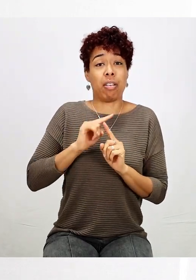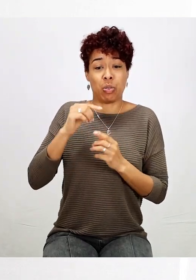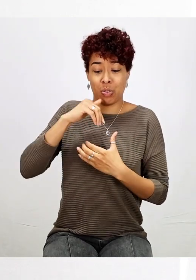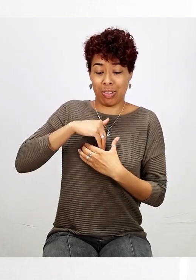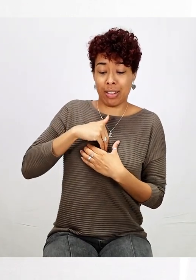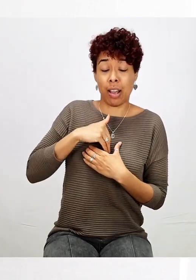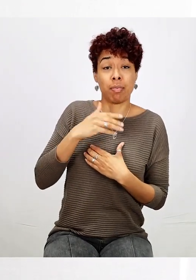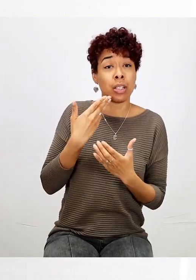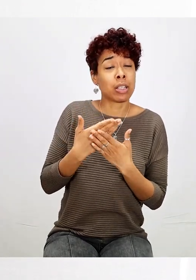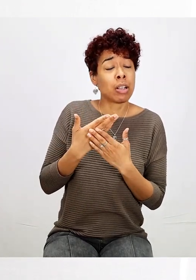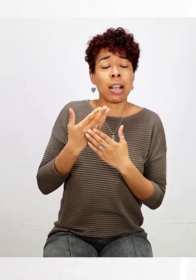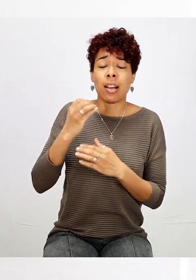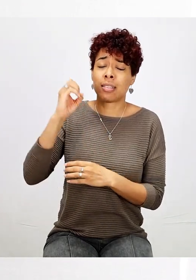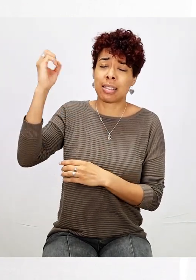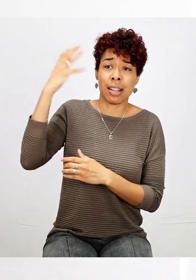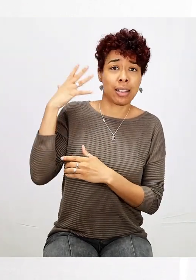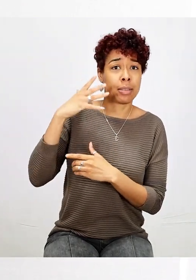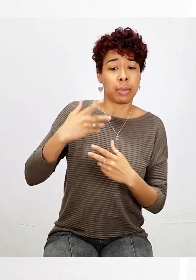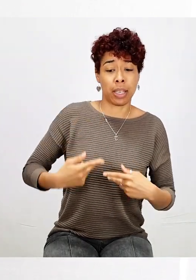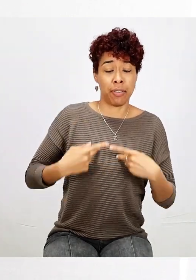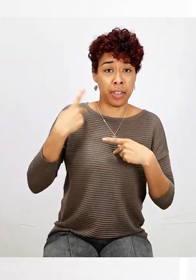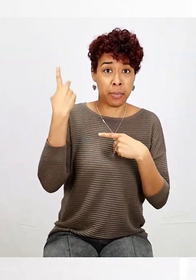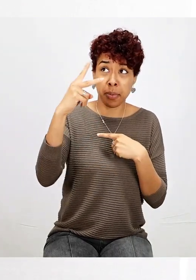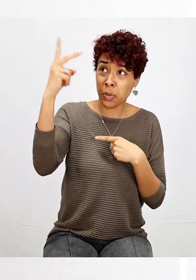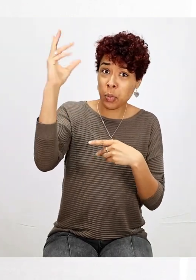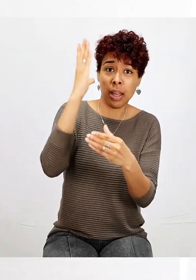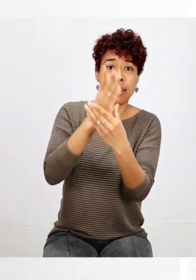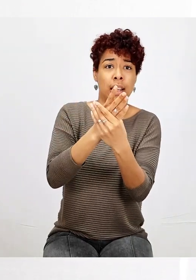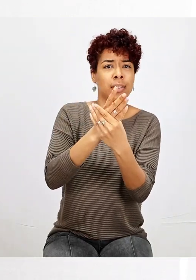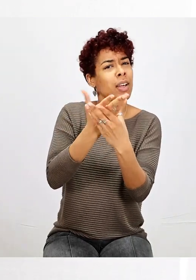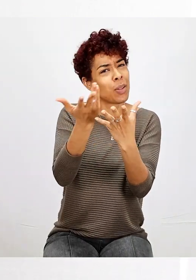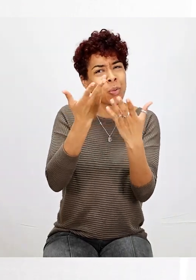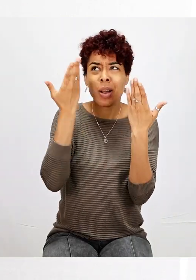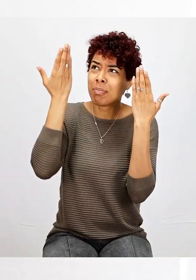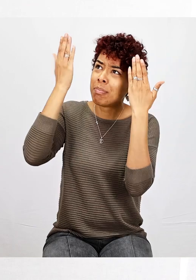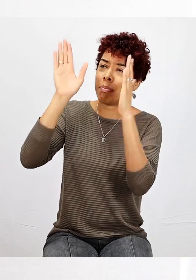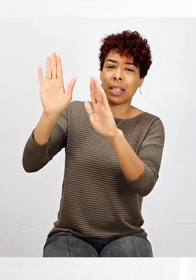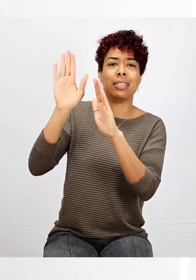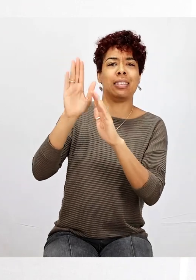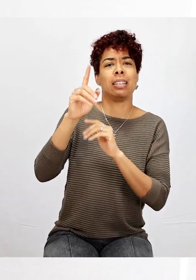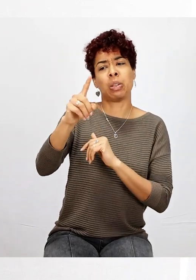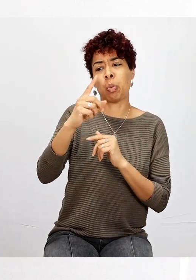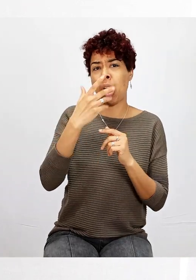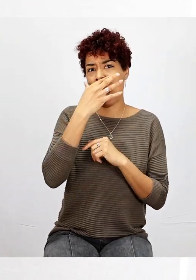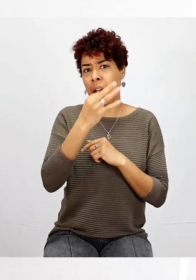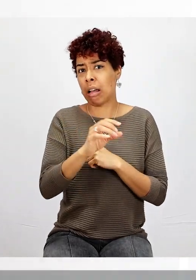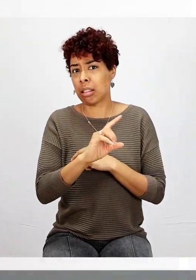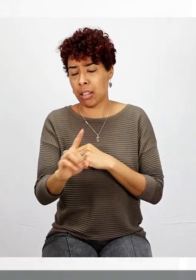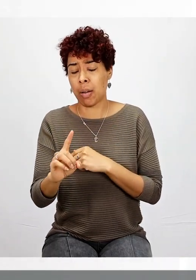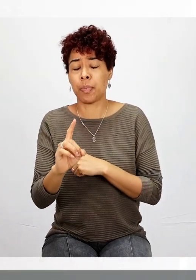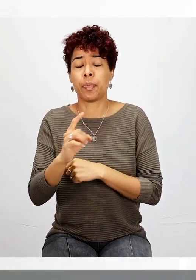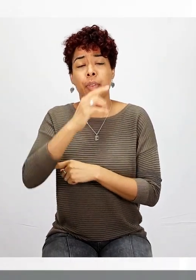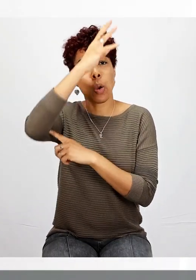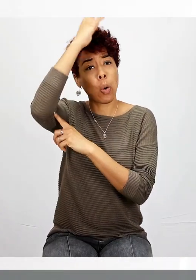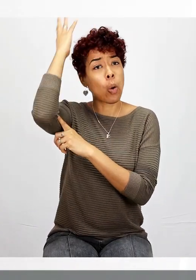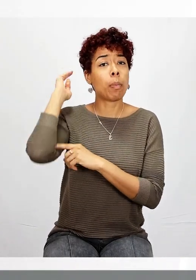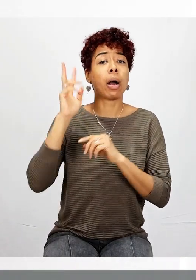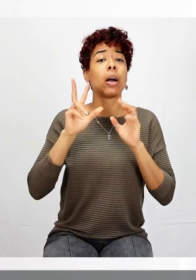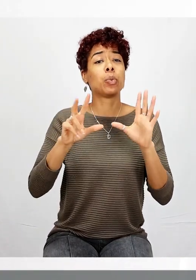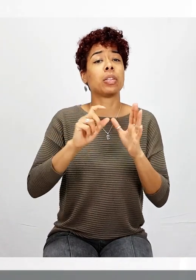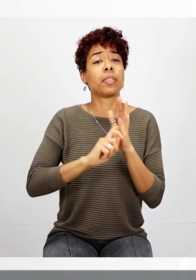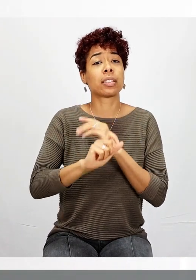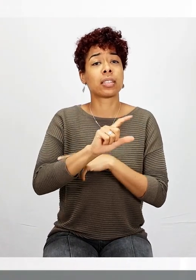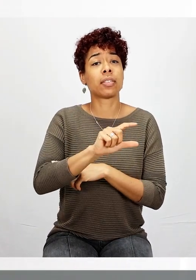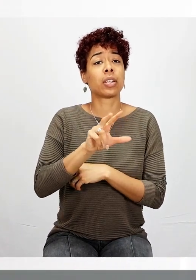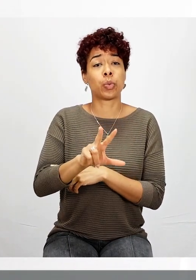Bénis Dieu pour l'action du Saint-Esprit dans ta vie. Ne rate pas ces moments-là. La Bible nous dit, Romains 8, 28, « Nous savons du reste que toute chose